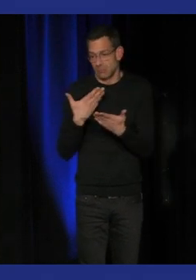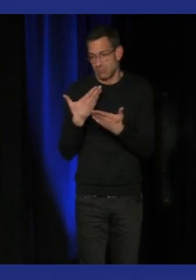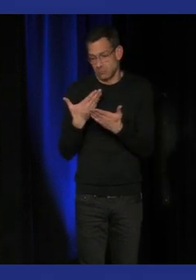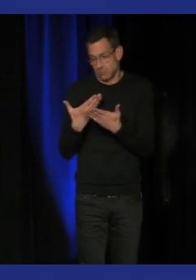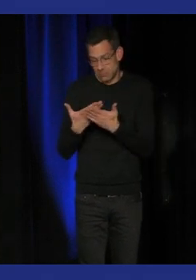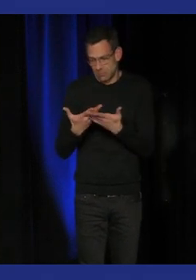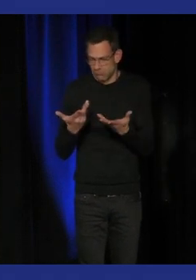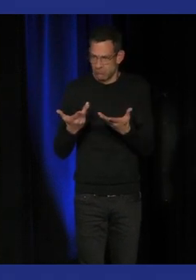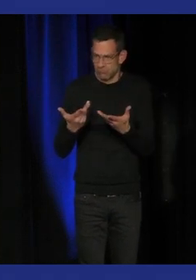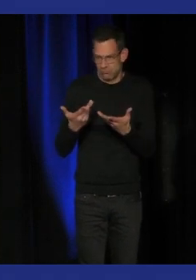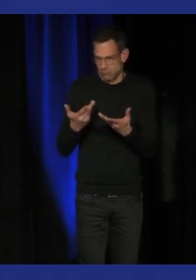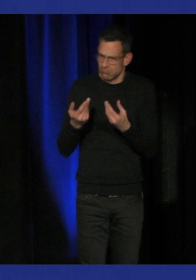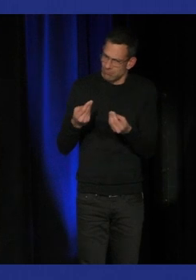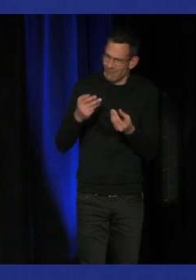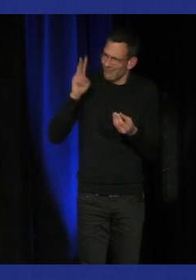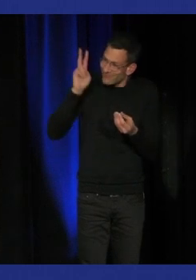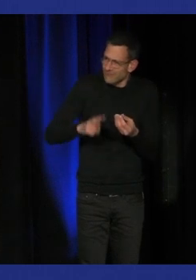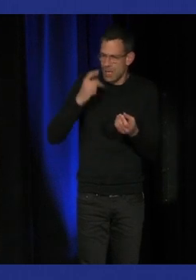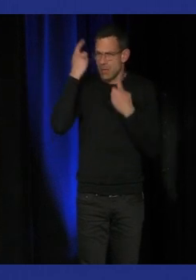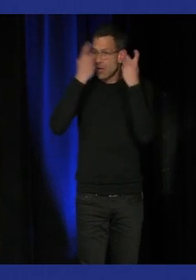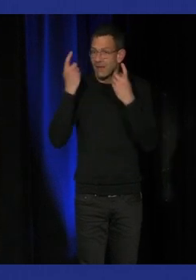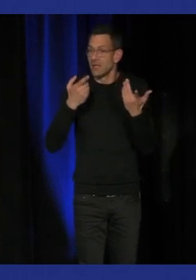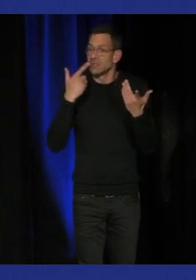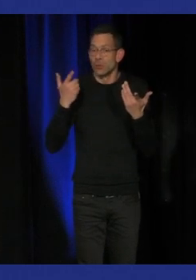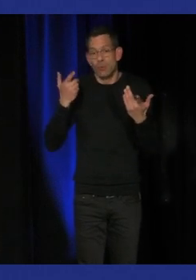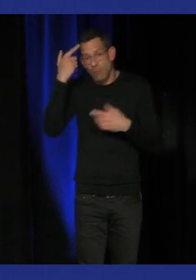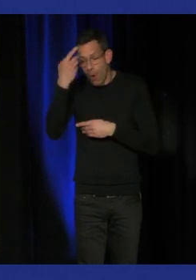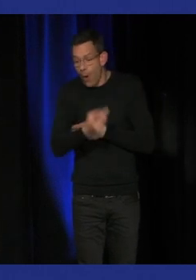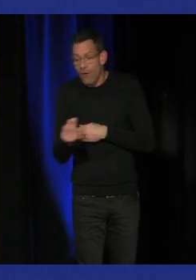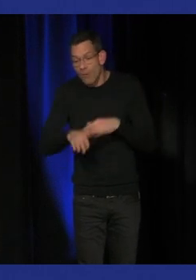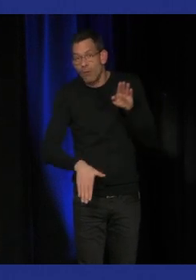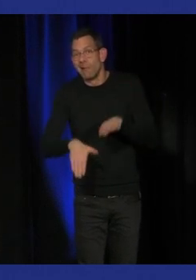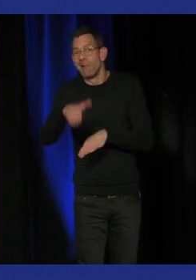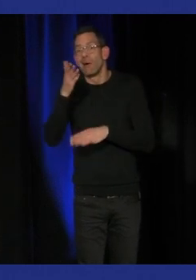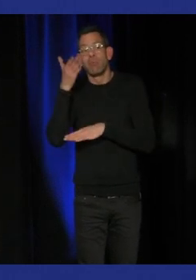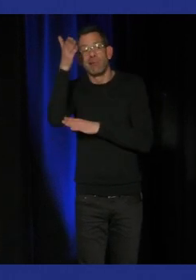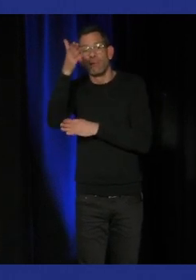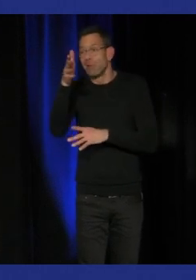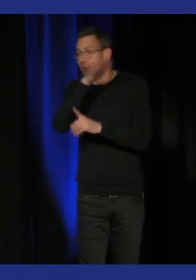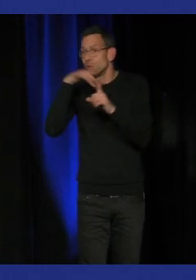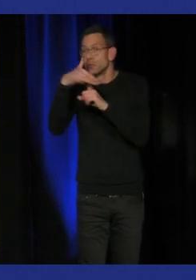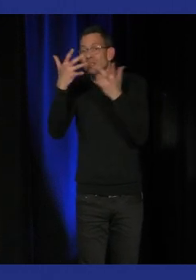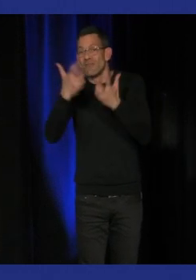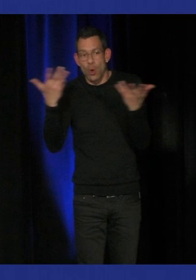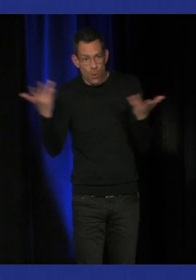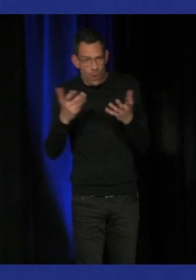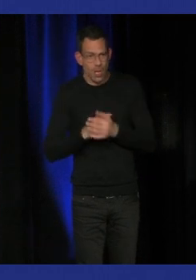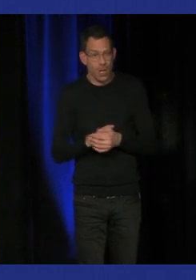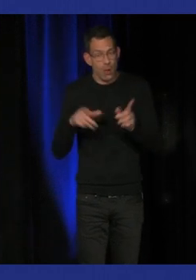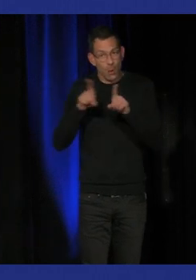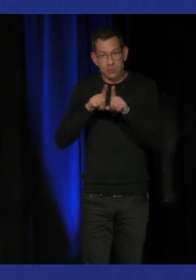vrai questionnement autour de quelle société on veut pour nos enfants, comment s'occuper de nos enfants